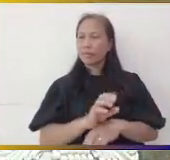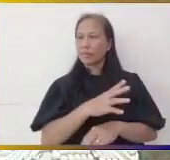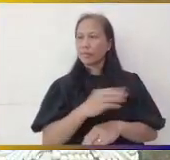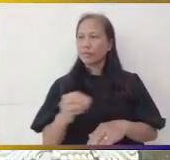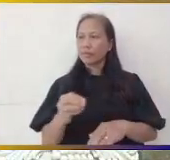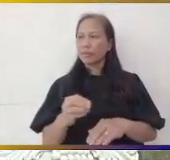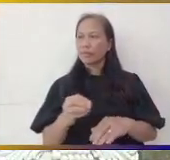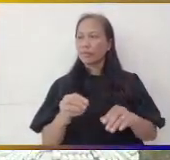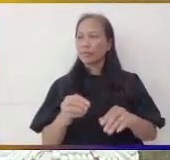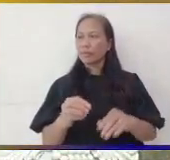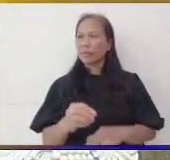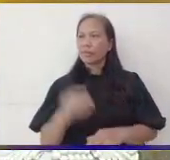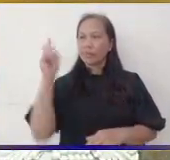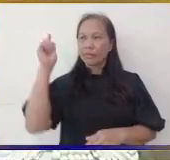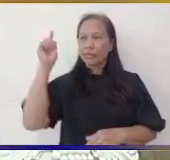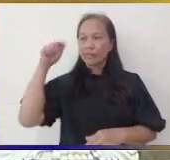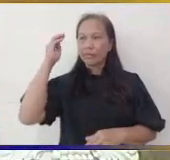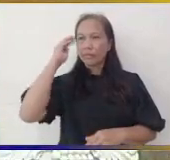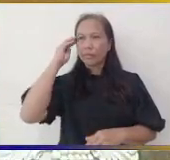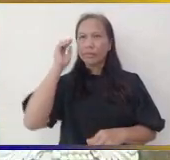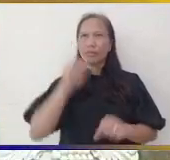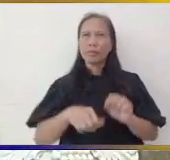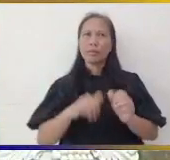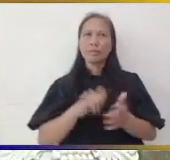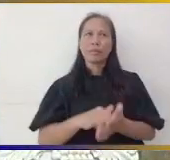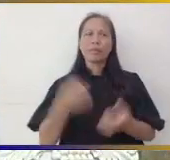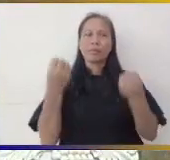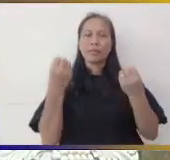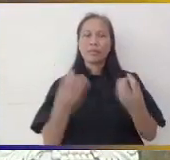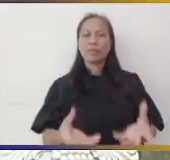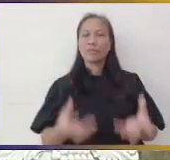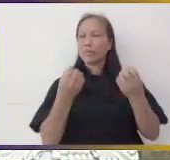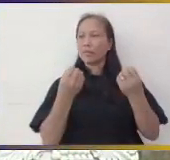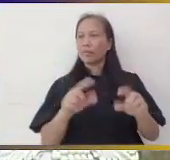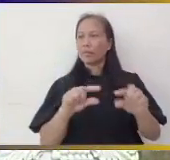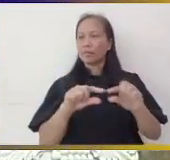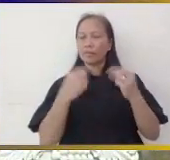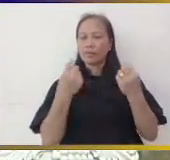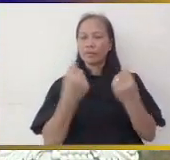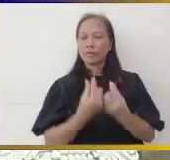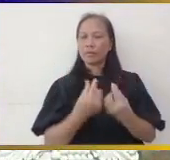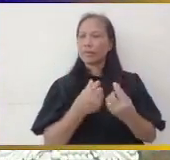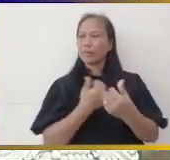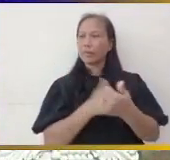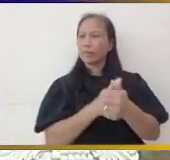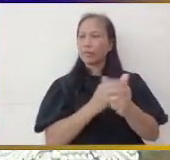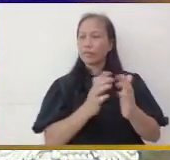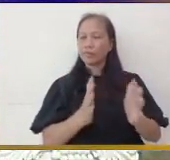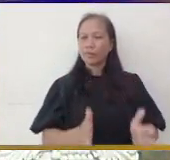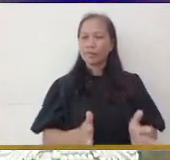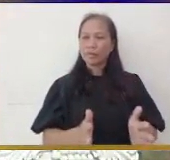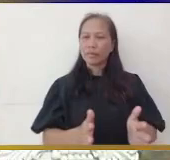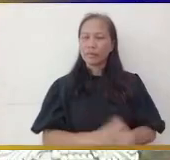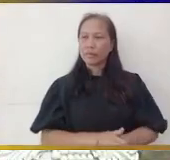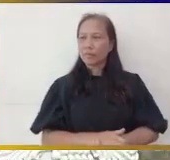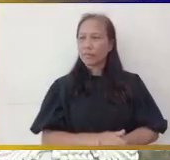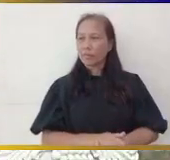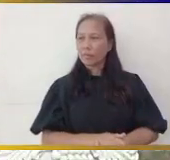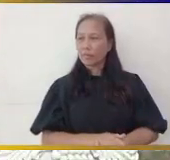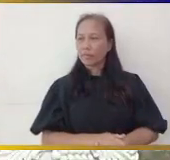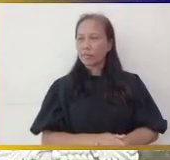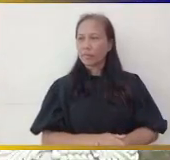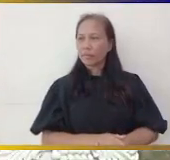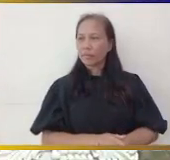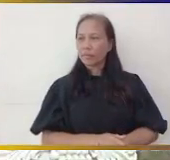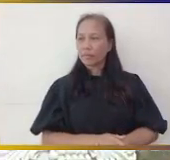ng large group of followers It's because karamihan sa mga naging followers ni Arnold of brecia